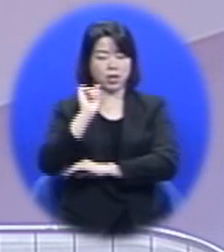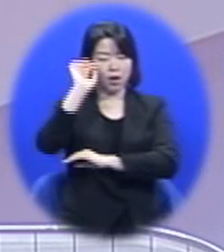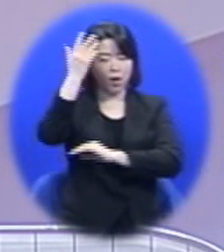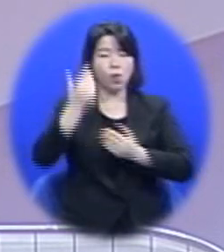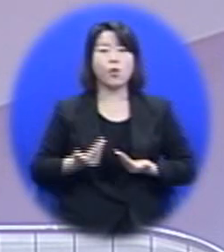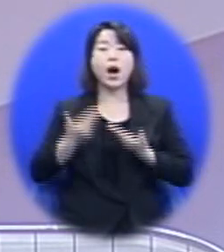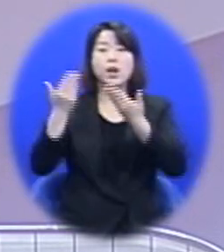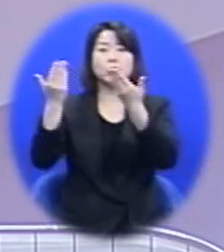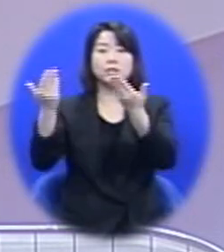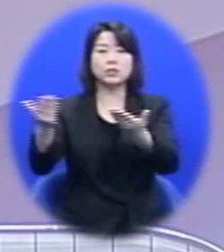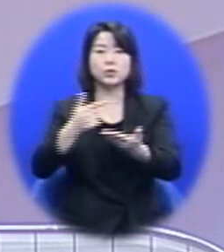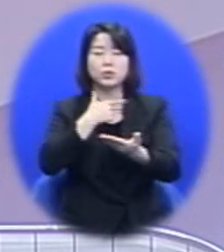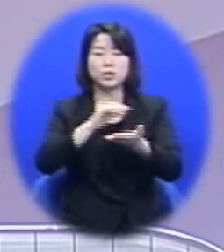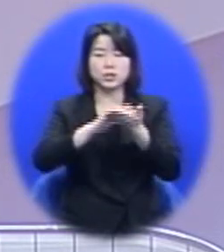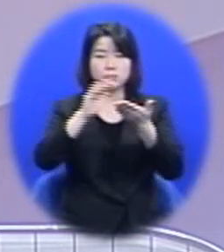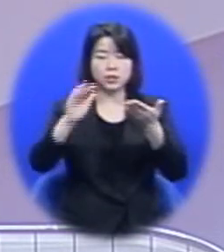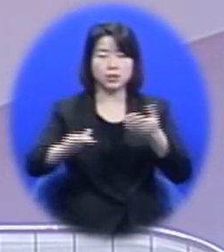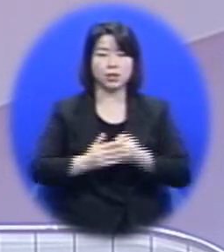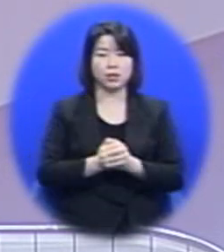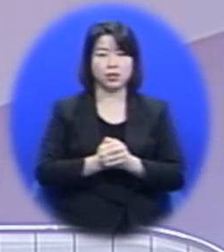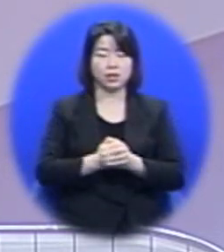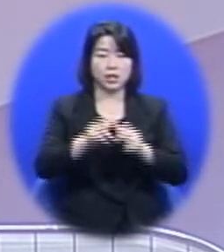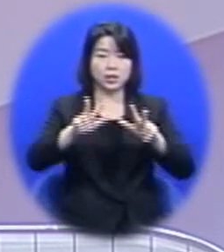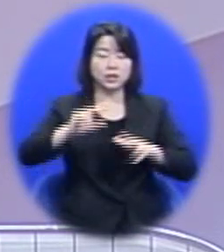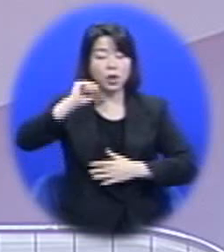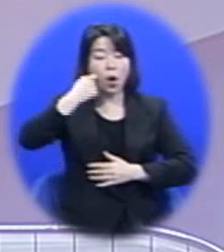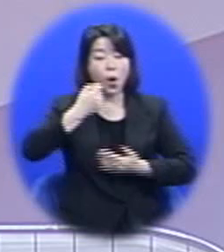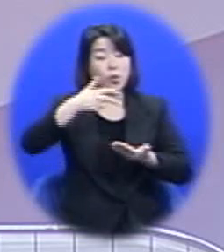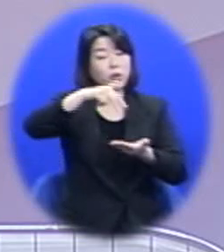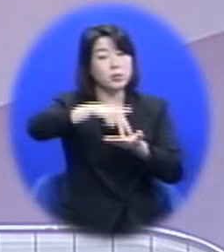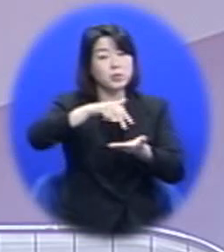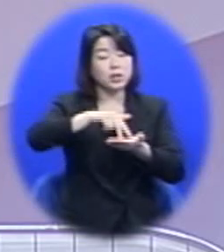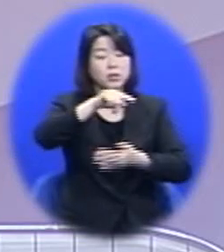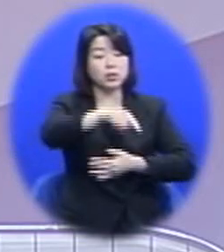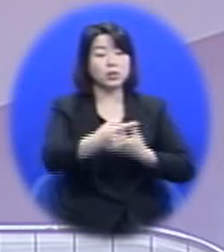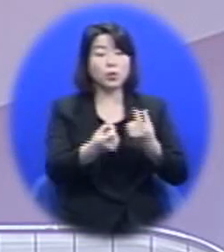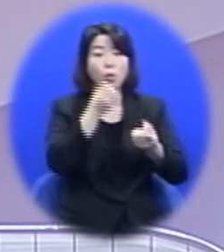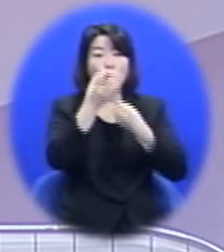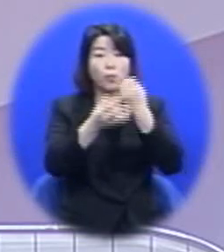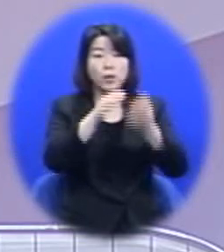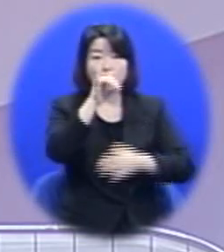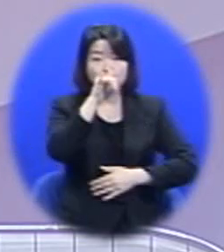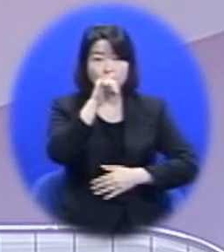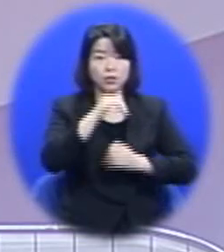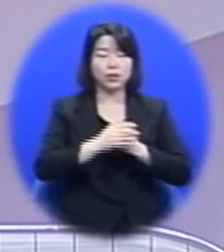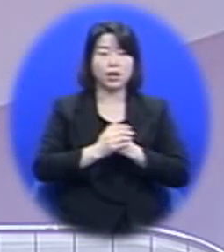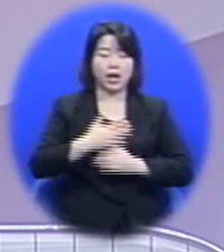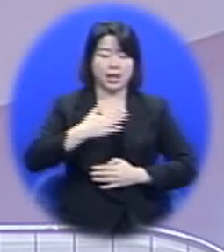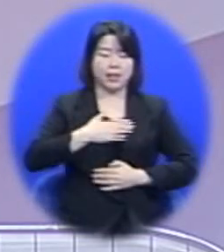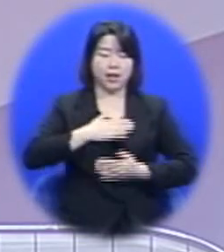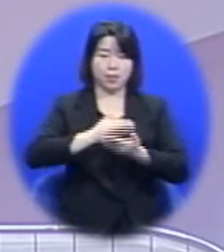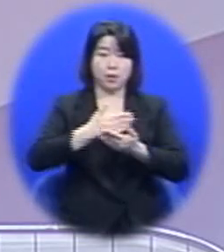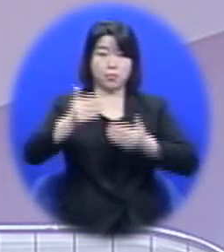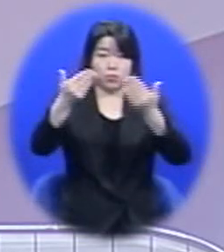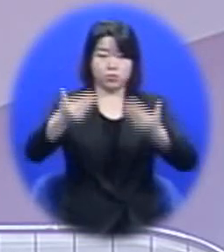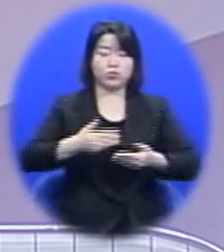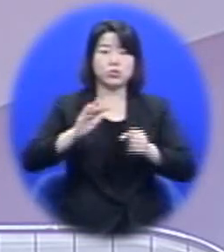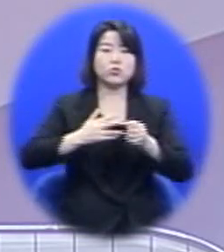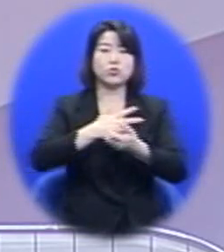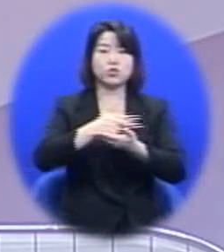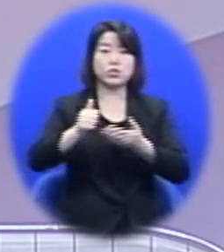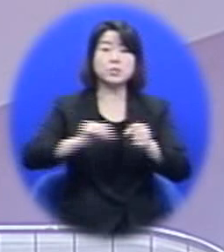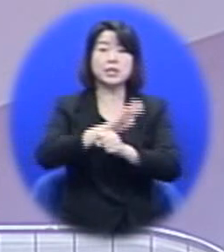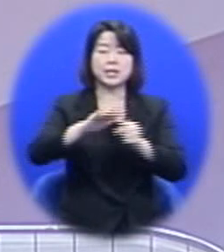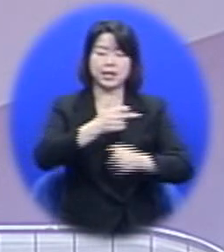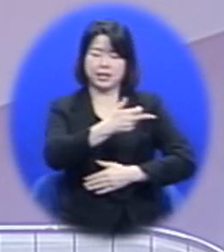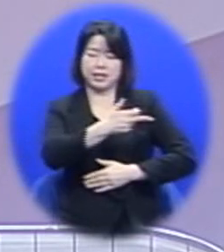돌리렵니다. 지금 어려운 형편에서 이런 고백을 하고 있는 겁니다. 13절에 나에게 베푸시는 주님의 사랑이